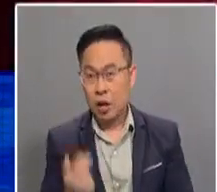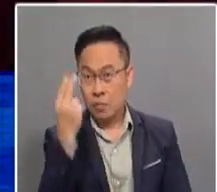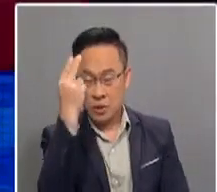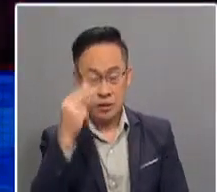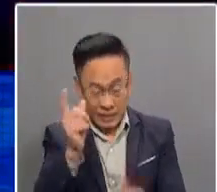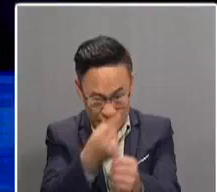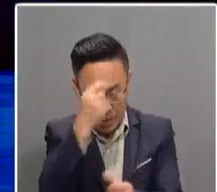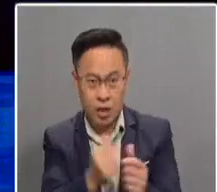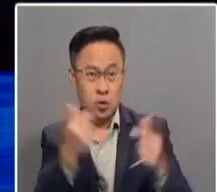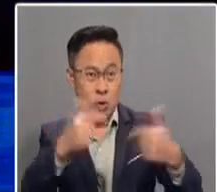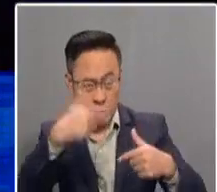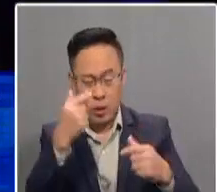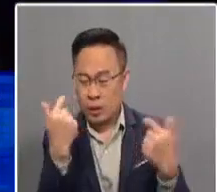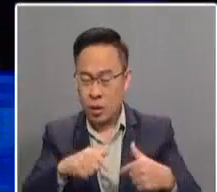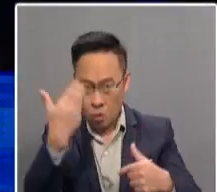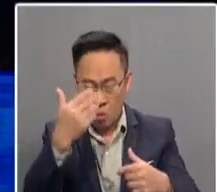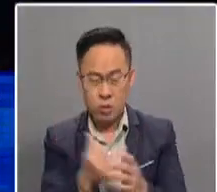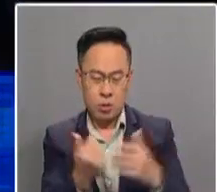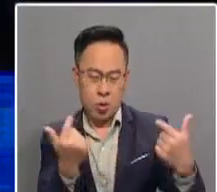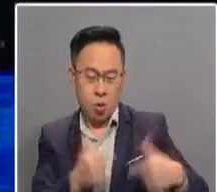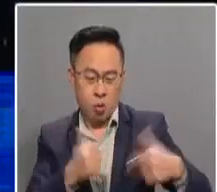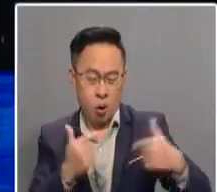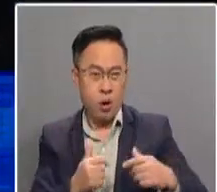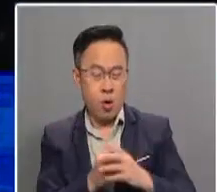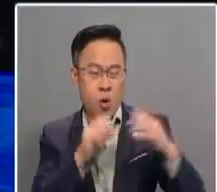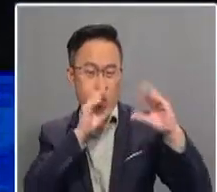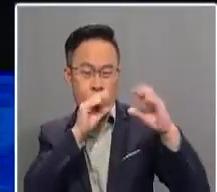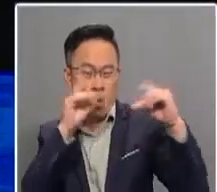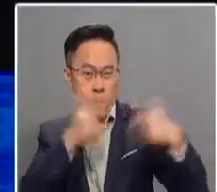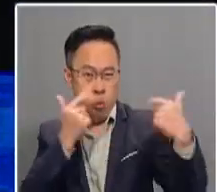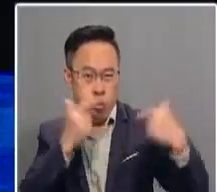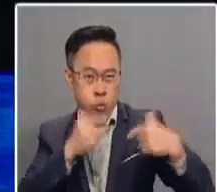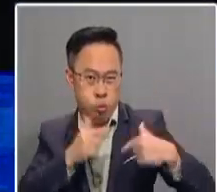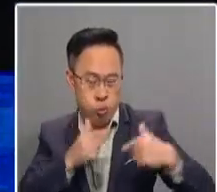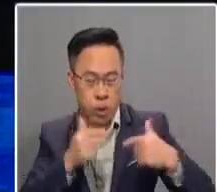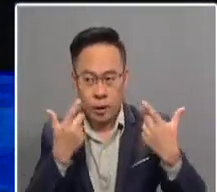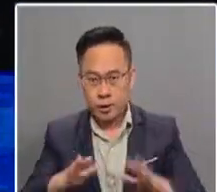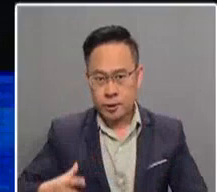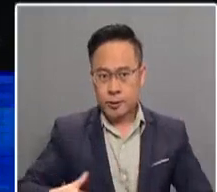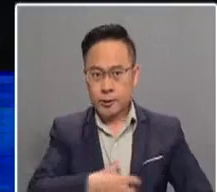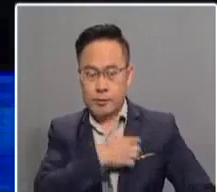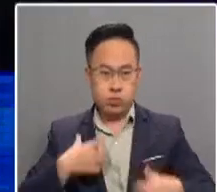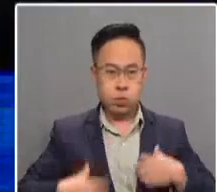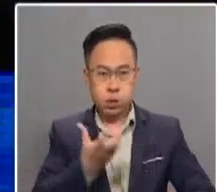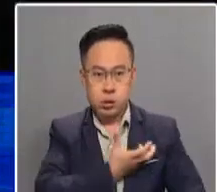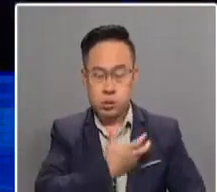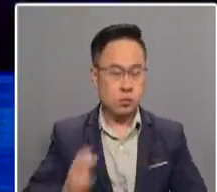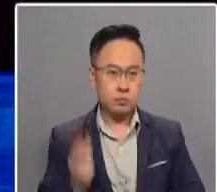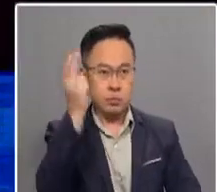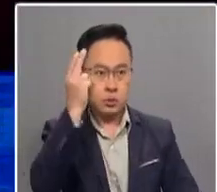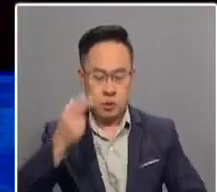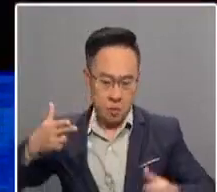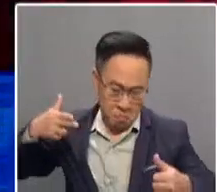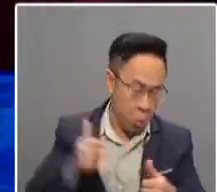นี่ยเถียงกันก่อนคุณผู้ชมคะแล้วก็ใช้ปืนเนี่ยยิงไปหลายนัดทำให้ทั้งสองท่านเนี่ยเสียชีวิตนะคะคือเรียกว่าไล่ยิงทั้งคนทั้งหมา